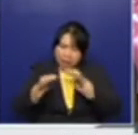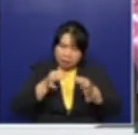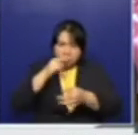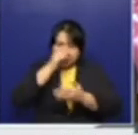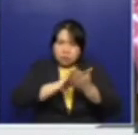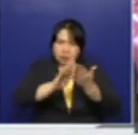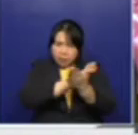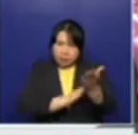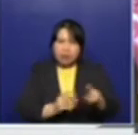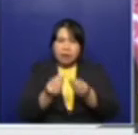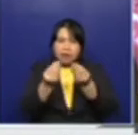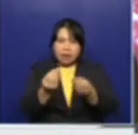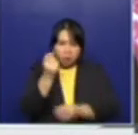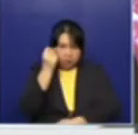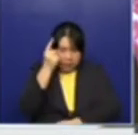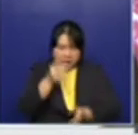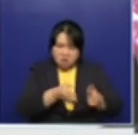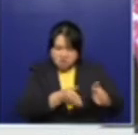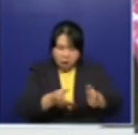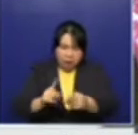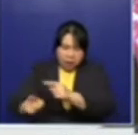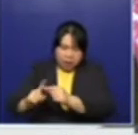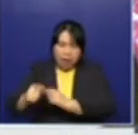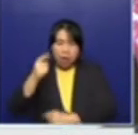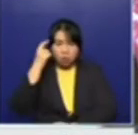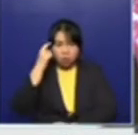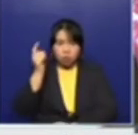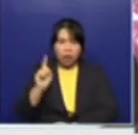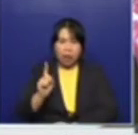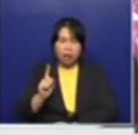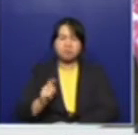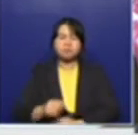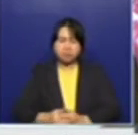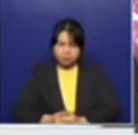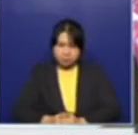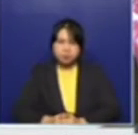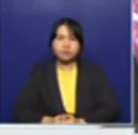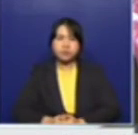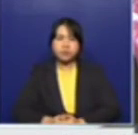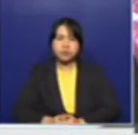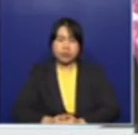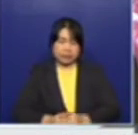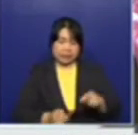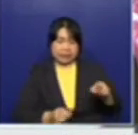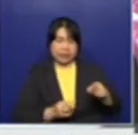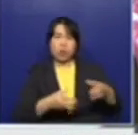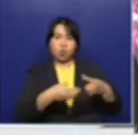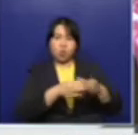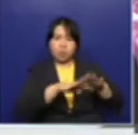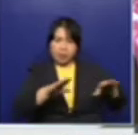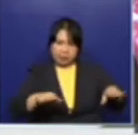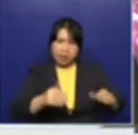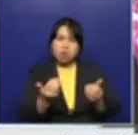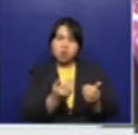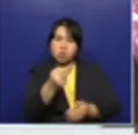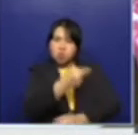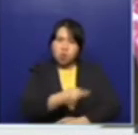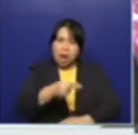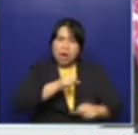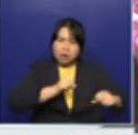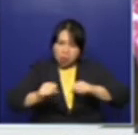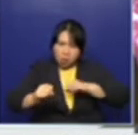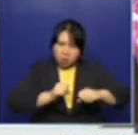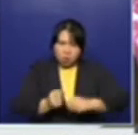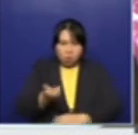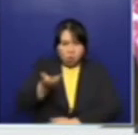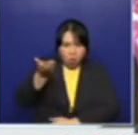คนทุกฝ่ายว่าแท้ที่จริงแล้วสุดท้ายลูกหลานนิสิตนักศึกษาและประชาชนขึ้นมาเรียก